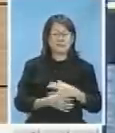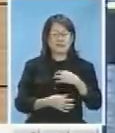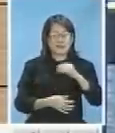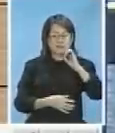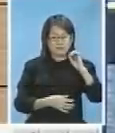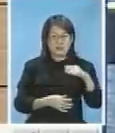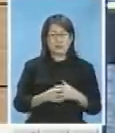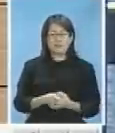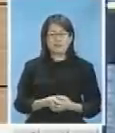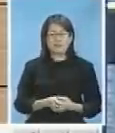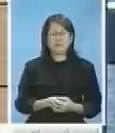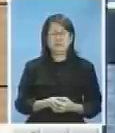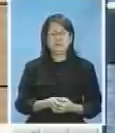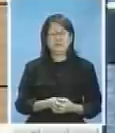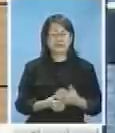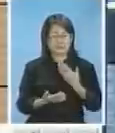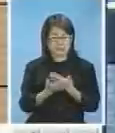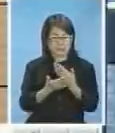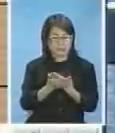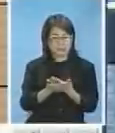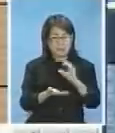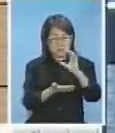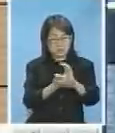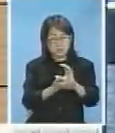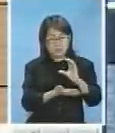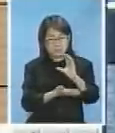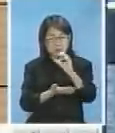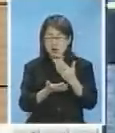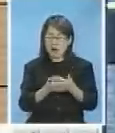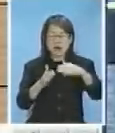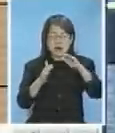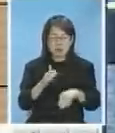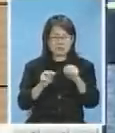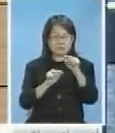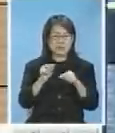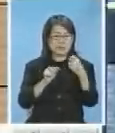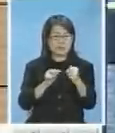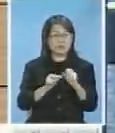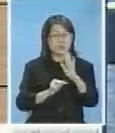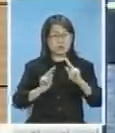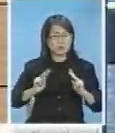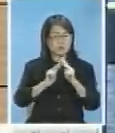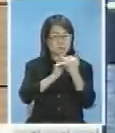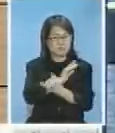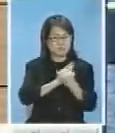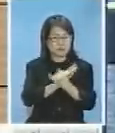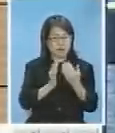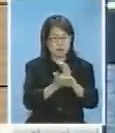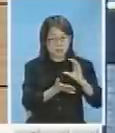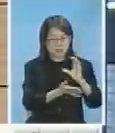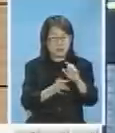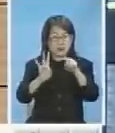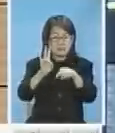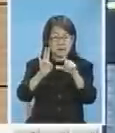าผมได้ขอตัดงบประมาณ 10% ของงบประมาณกระทรวงการต่างประเทศประมาณ 7,000 กว่าล้านบาทเอา